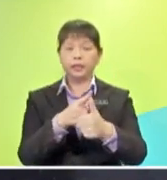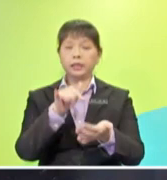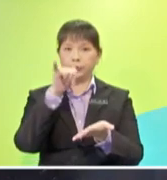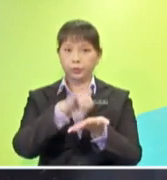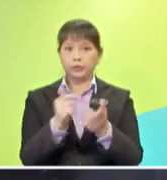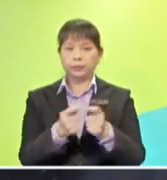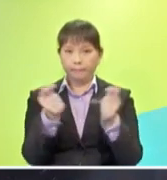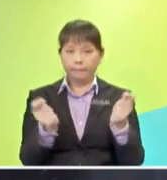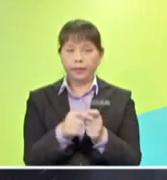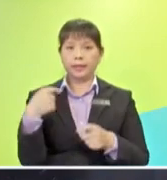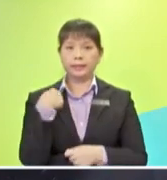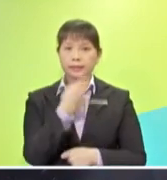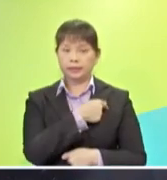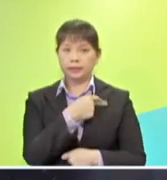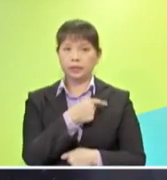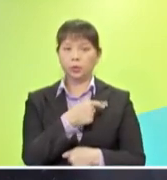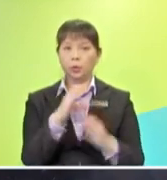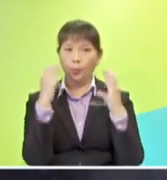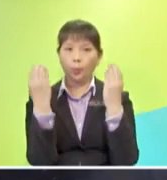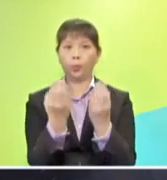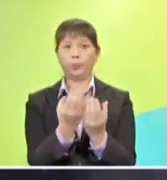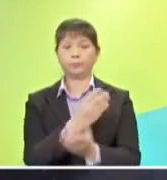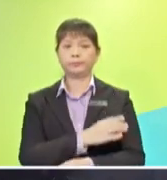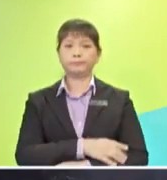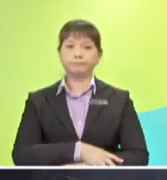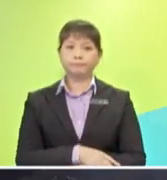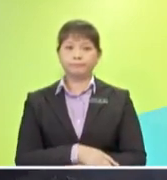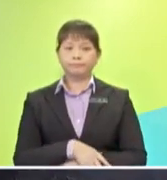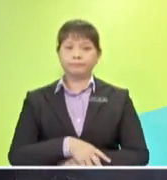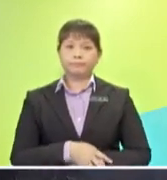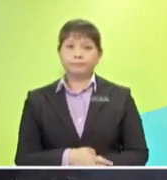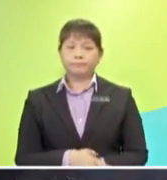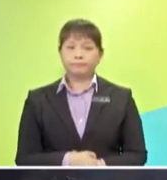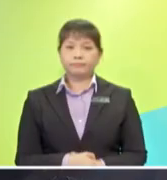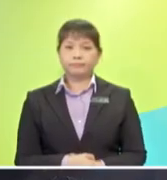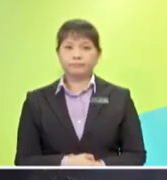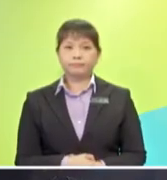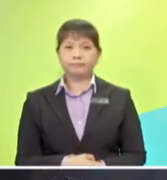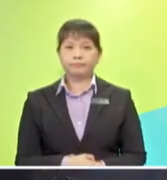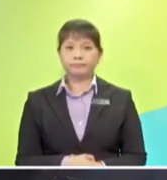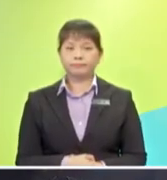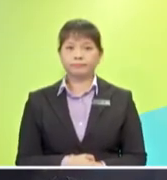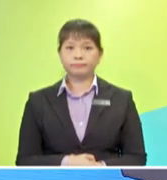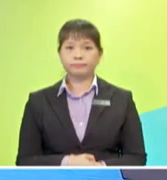kita berkumpul ini adalah dataran penghimpunan tempat di mana adalah